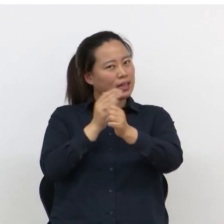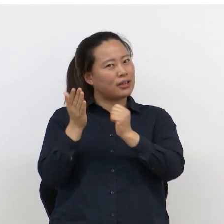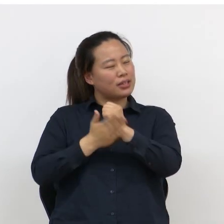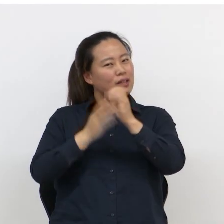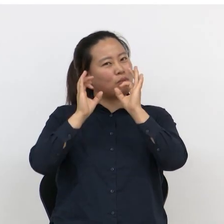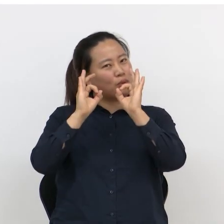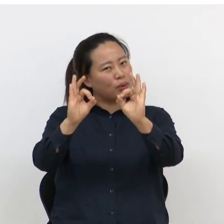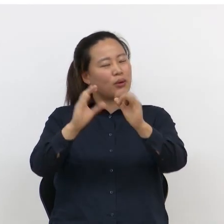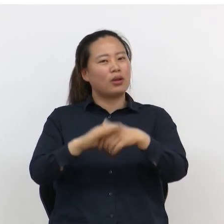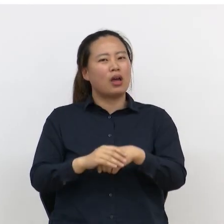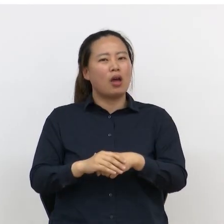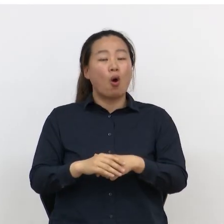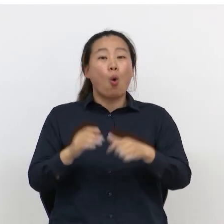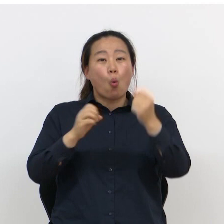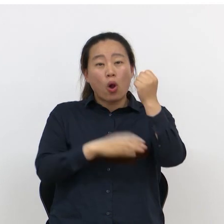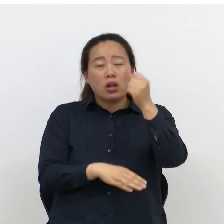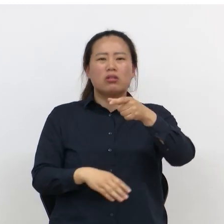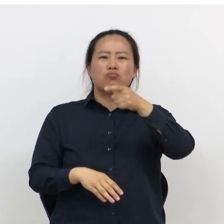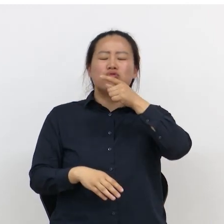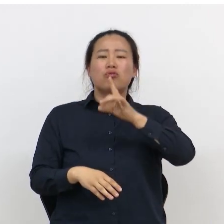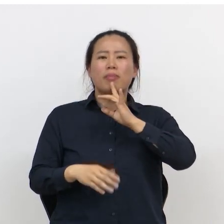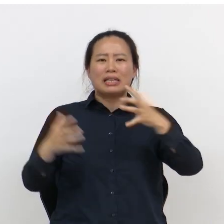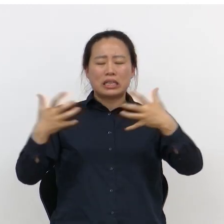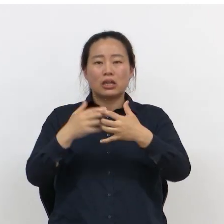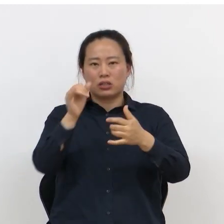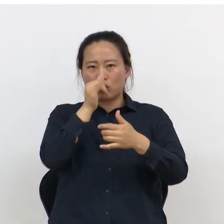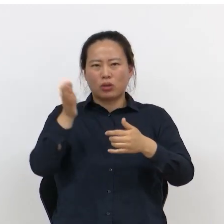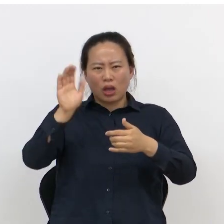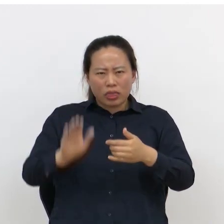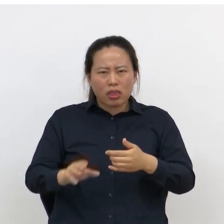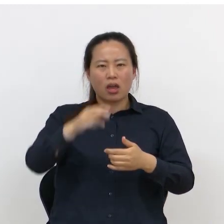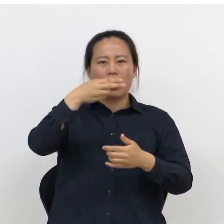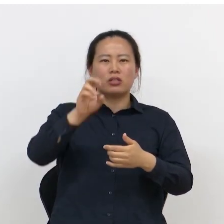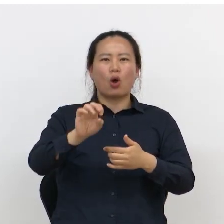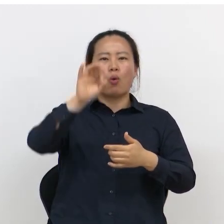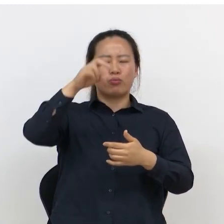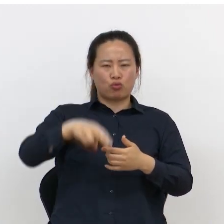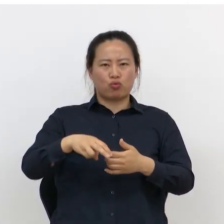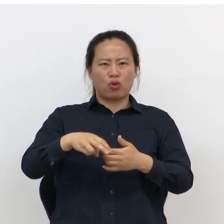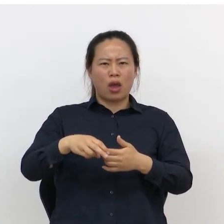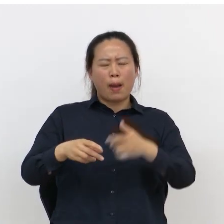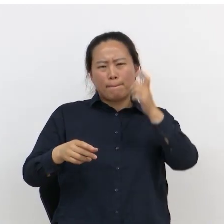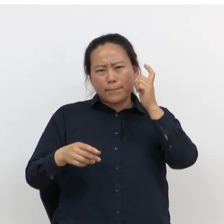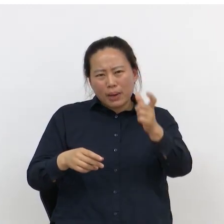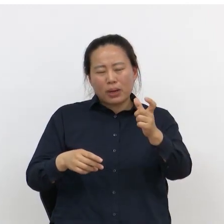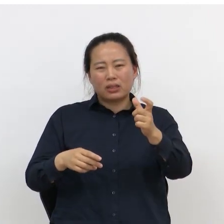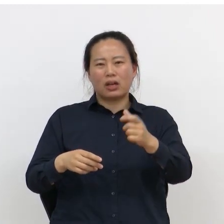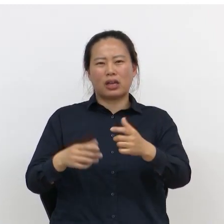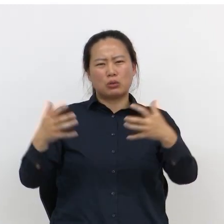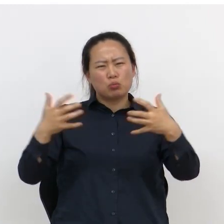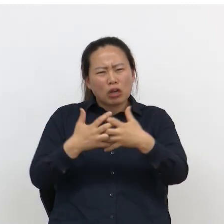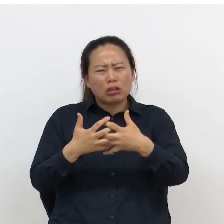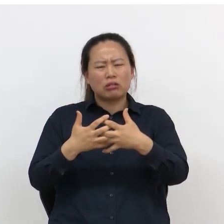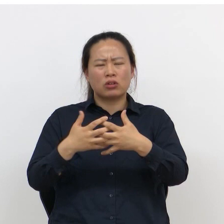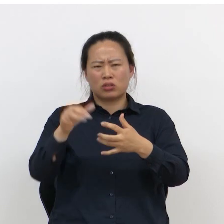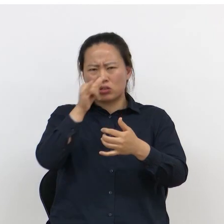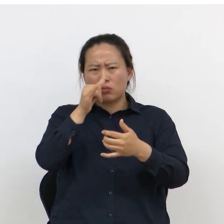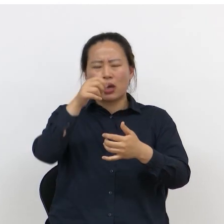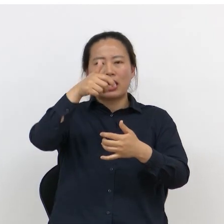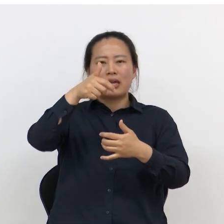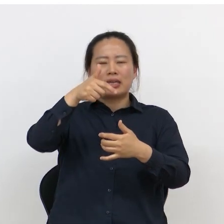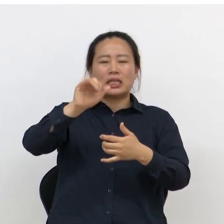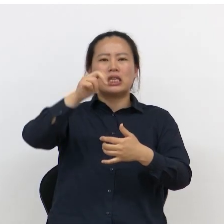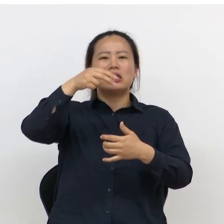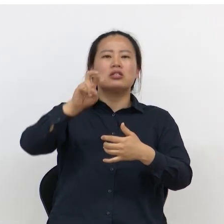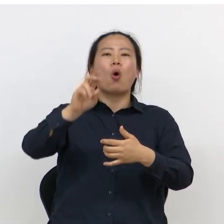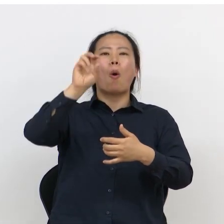원래 이 부분은 그냥 물이 차 있어야 되는 공간인데 여기에 섬유 조직이 빳빳한 섬유 조직이 차 있으면 이 기저막이 진동을